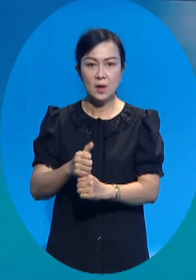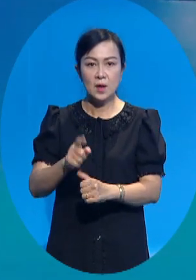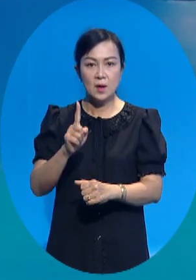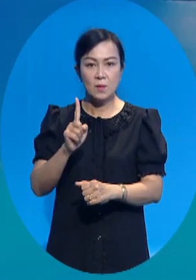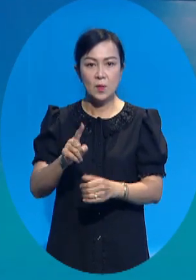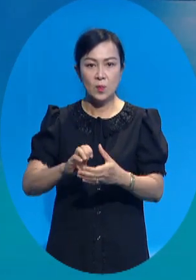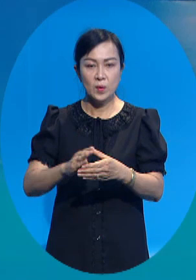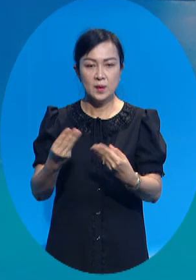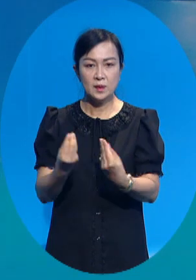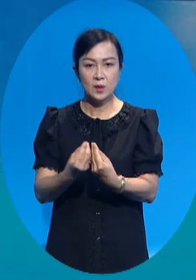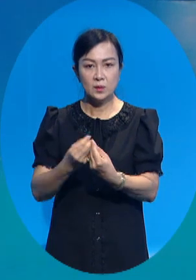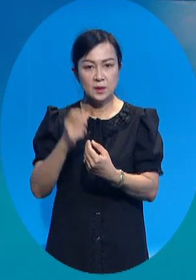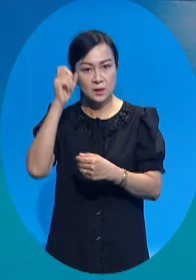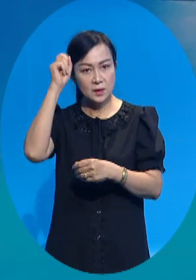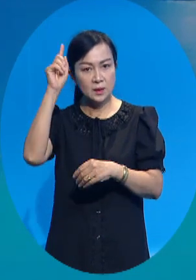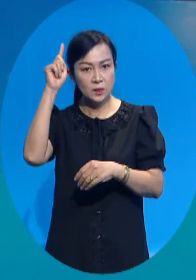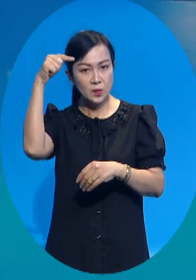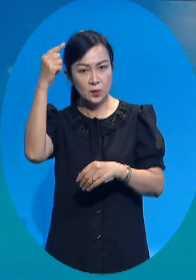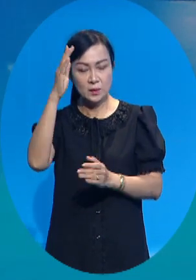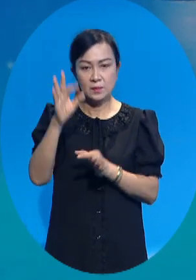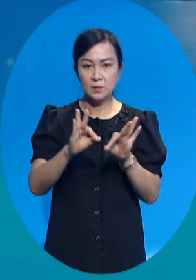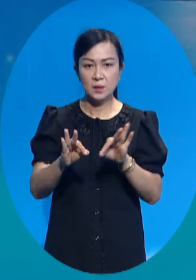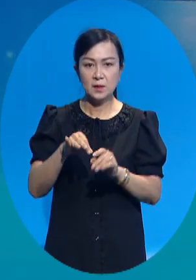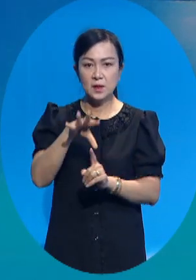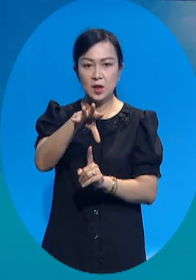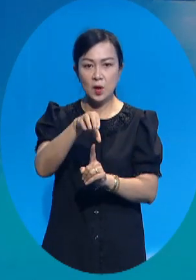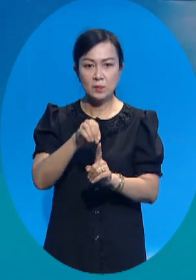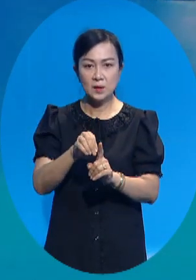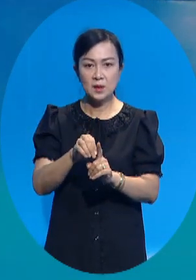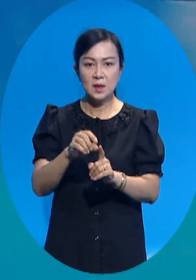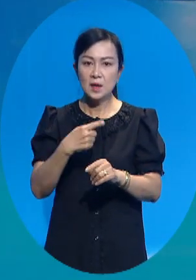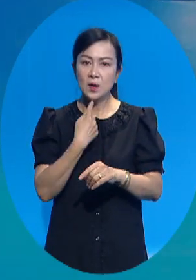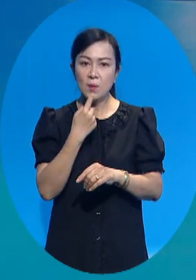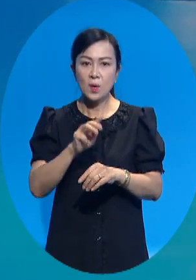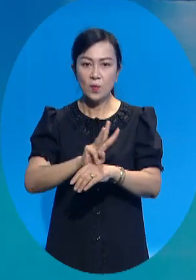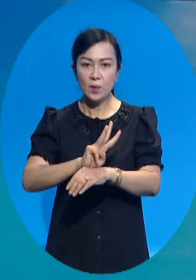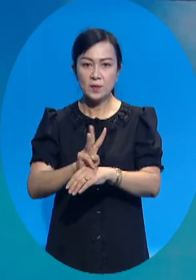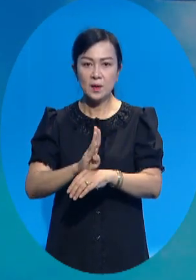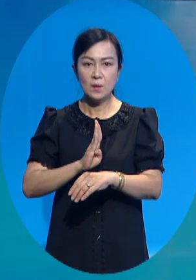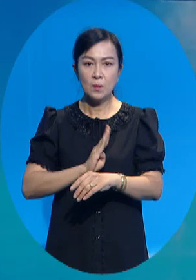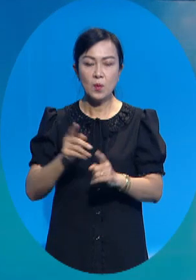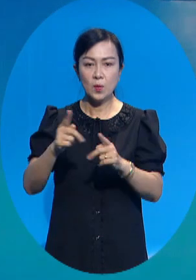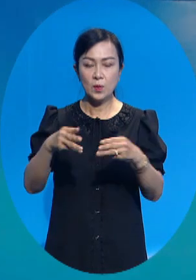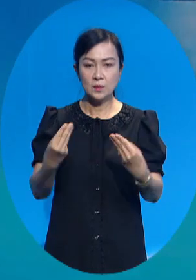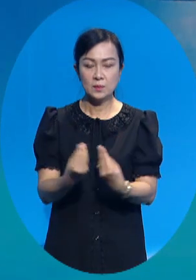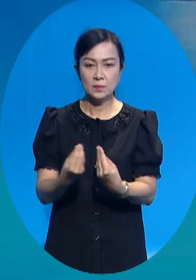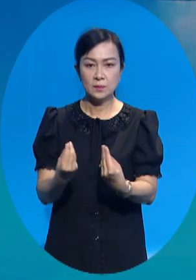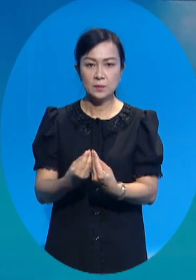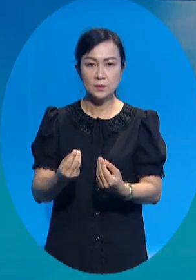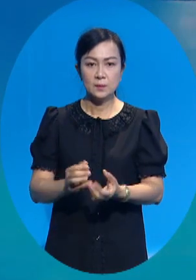trong ba quỹ đầu tư khởi nghiệp sáng tạo đầu tiên tại Thành phố Hồ Chí Minh. Thông tin chi tiết được công bố trên website của Bộ Kế hoạch Đầu